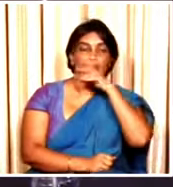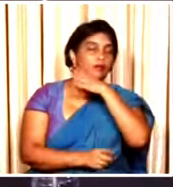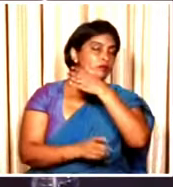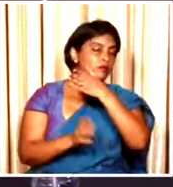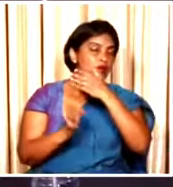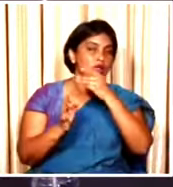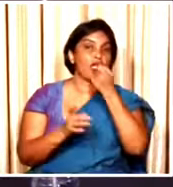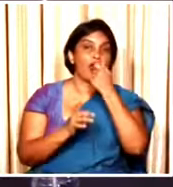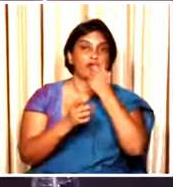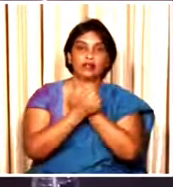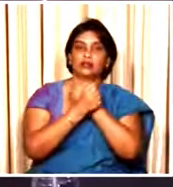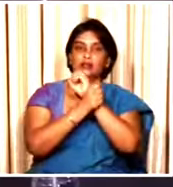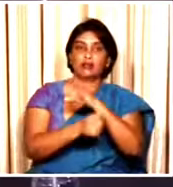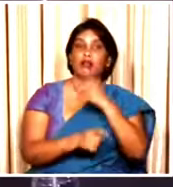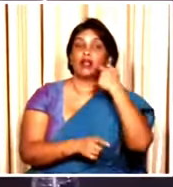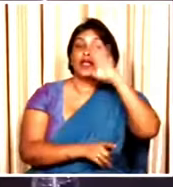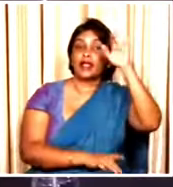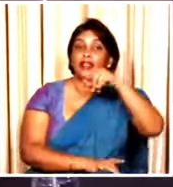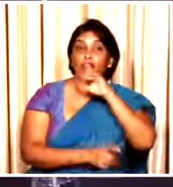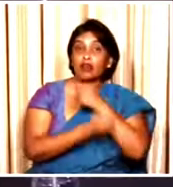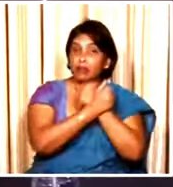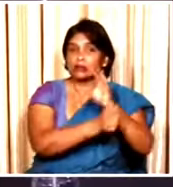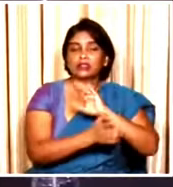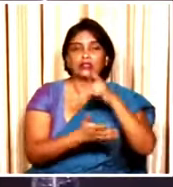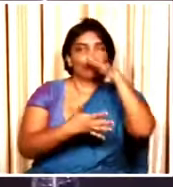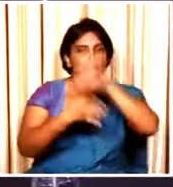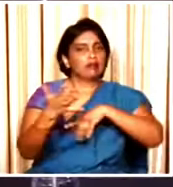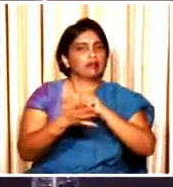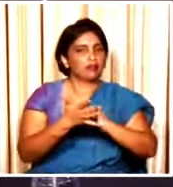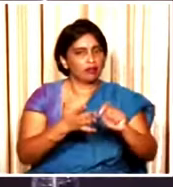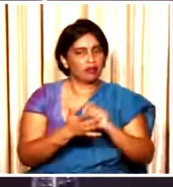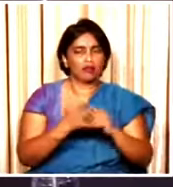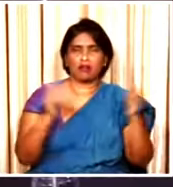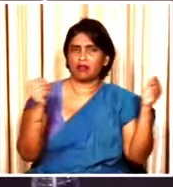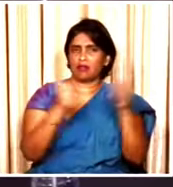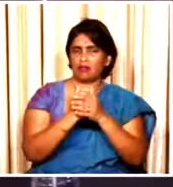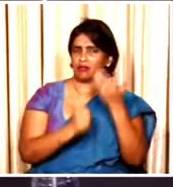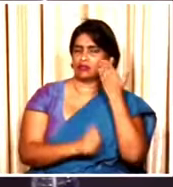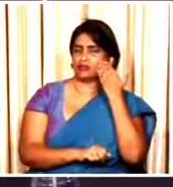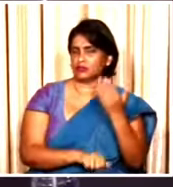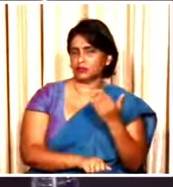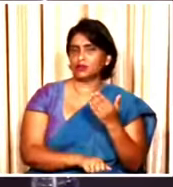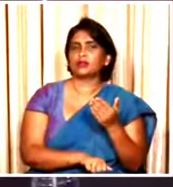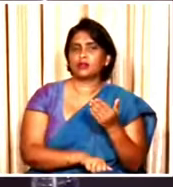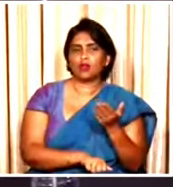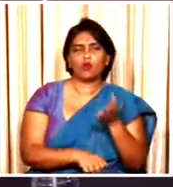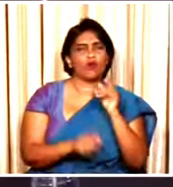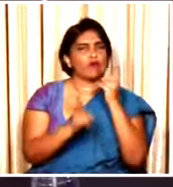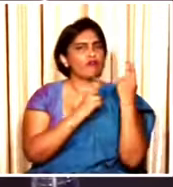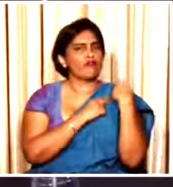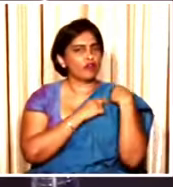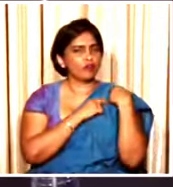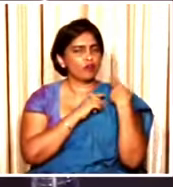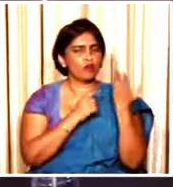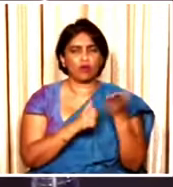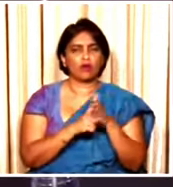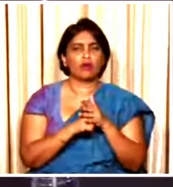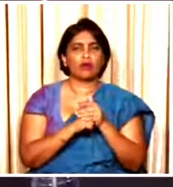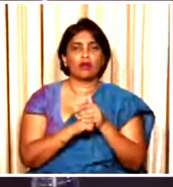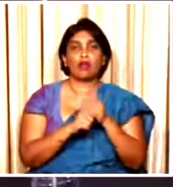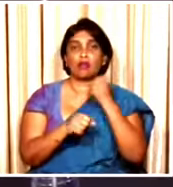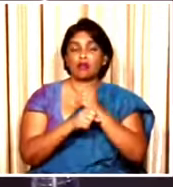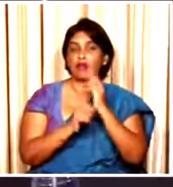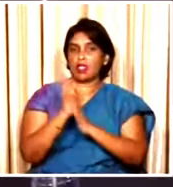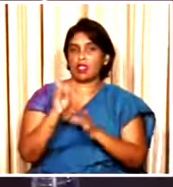එතකොට එන්න කිව්වේ ප්‍රකාශයක් ගන්න. දැන් මේවා පිටිපස්සේ බලපුවාම කවුද ඉන්නේ? ආණ්ඩුවේ